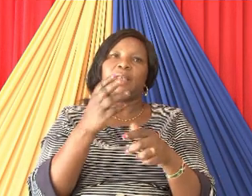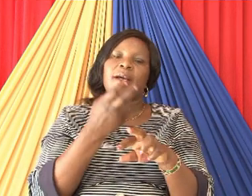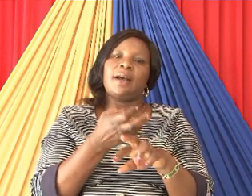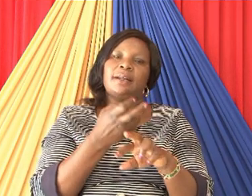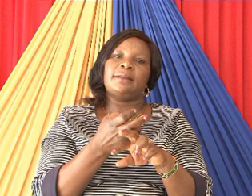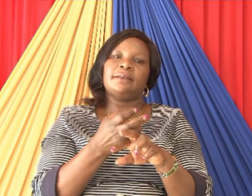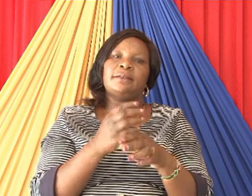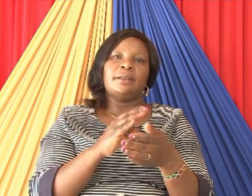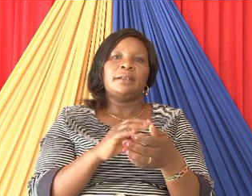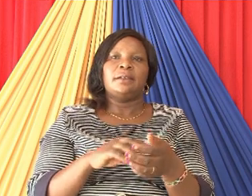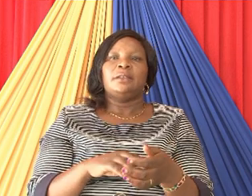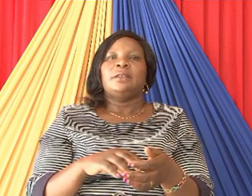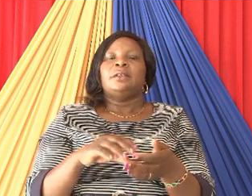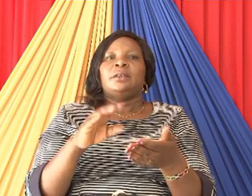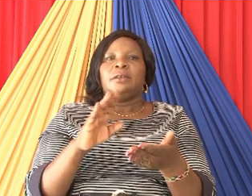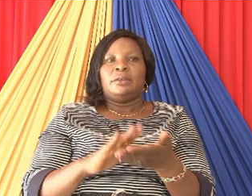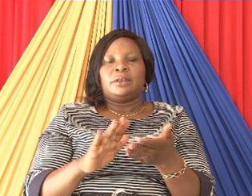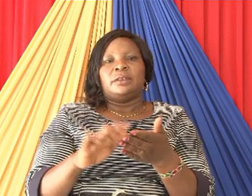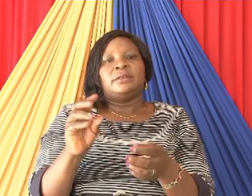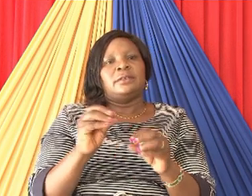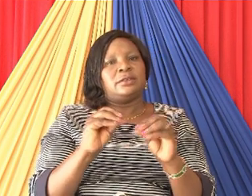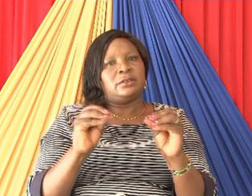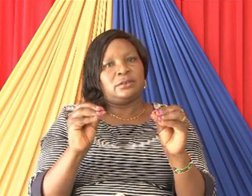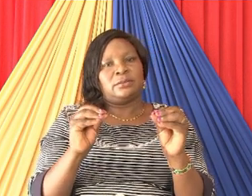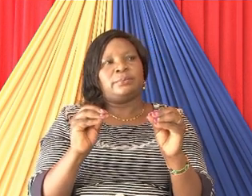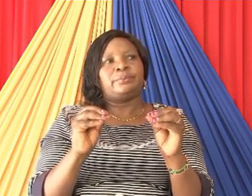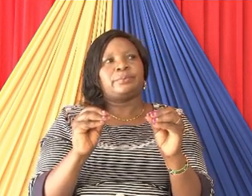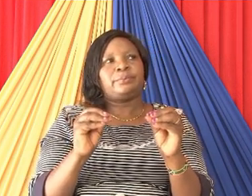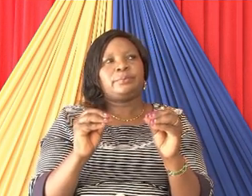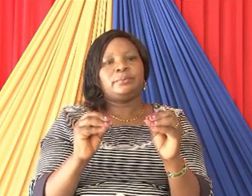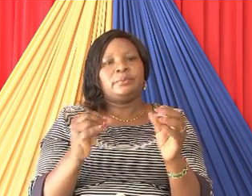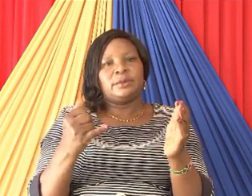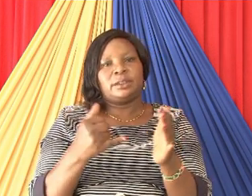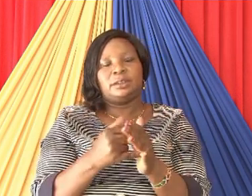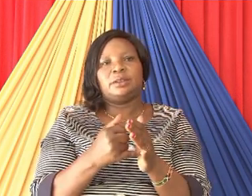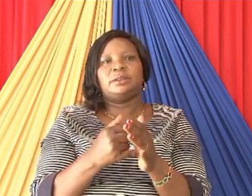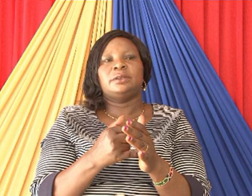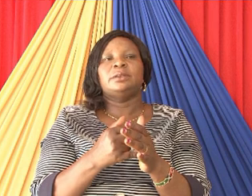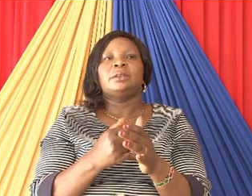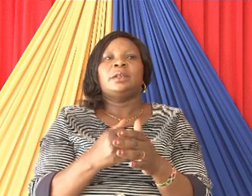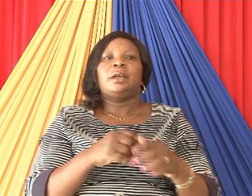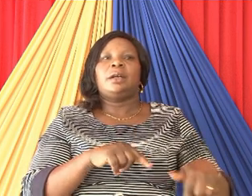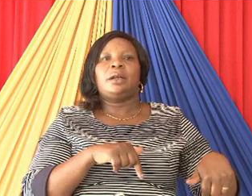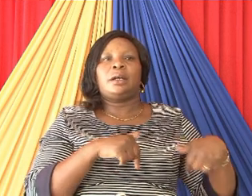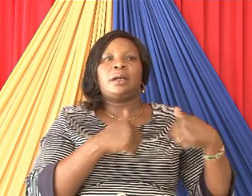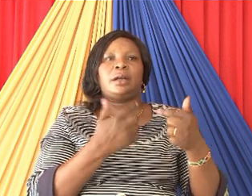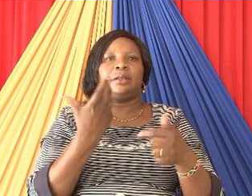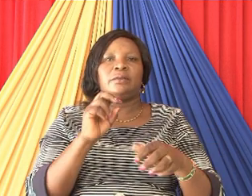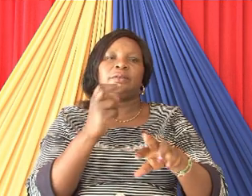them. Moyo wa pili ni moyo wa ambao unasemekana ni moyo wa jiwe, a stony